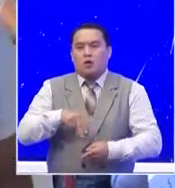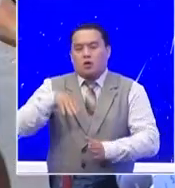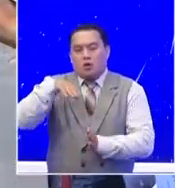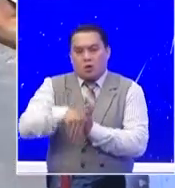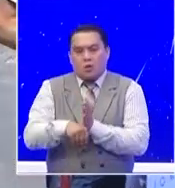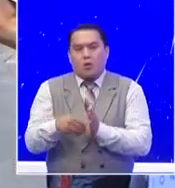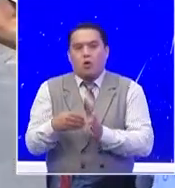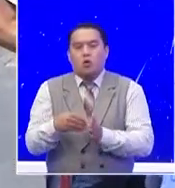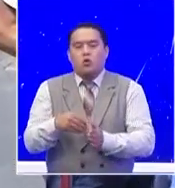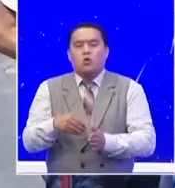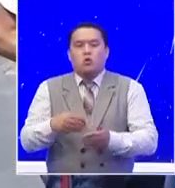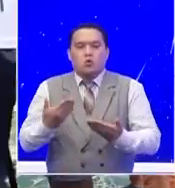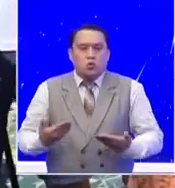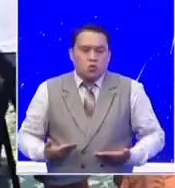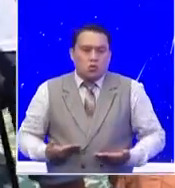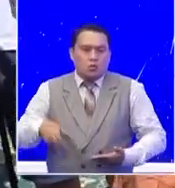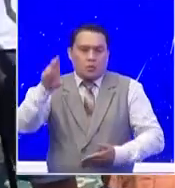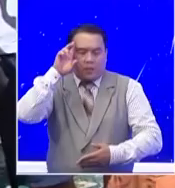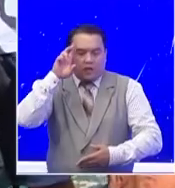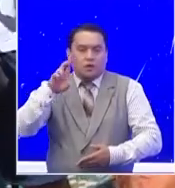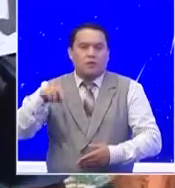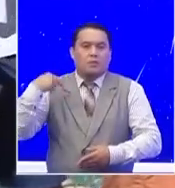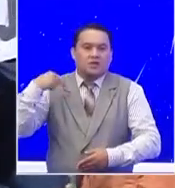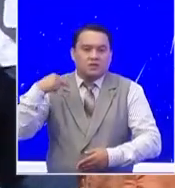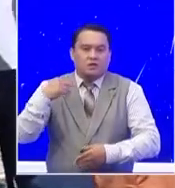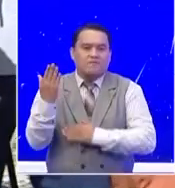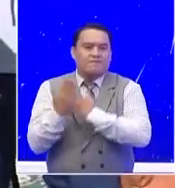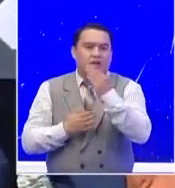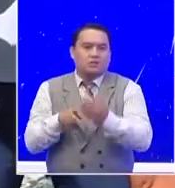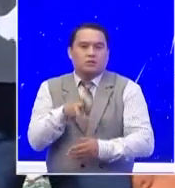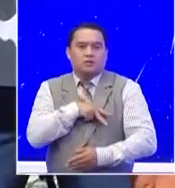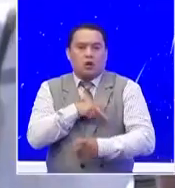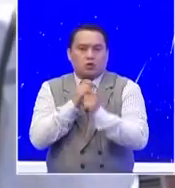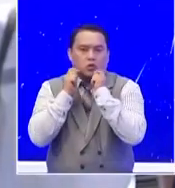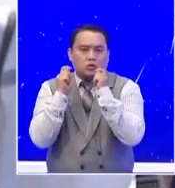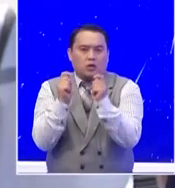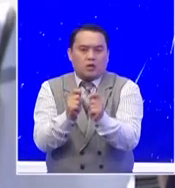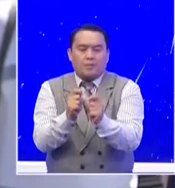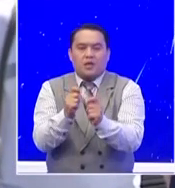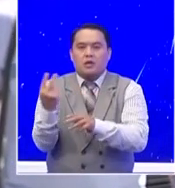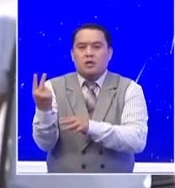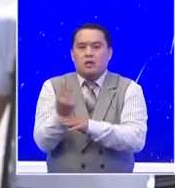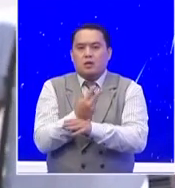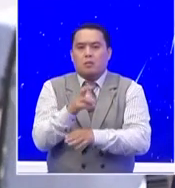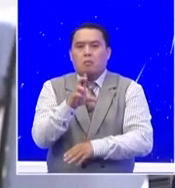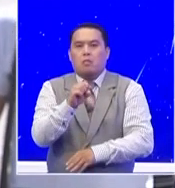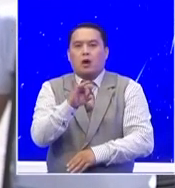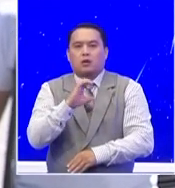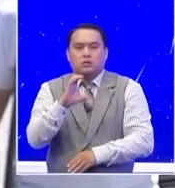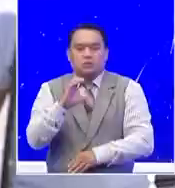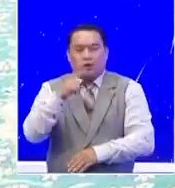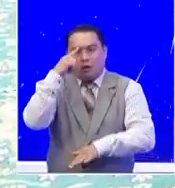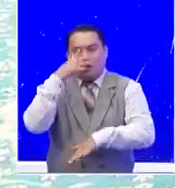атқару кезіндегі жанқиярлығы үшін мемлекет басшысының жоғары мемлекеттік наградасы тағайындалды. Екінші дәрежелі Барыс орденін өңір